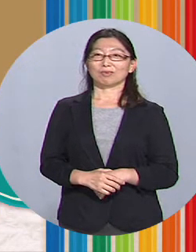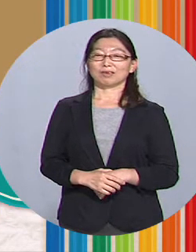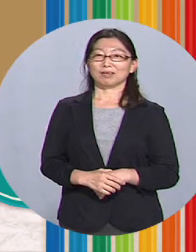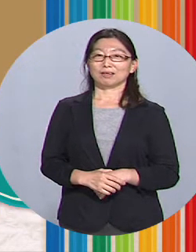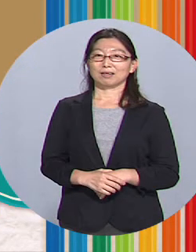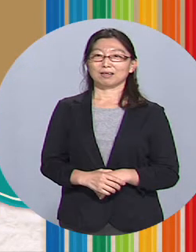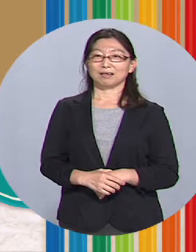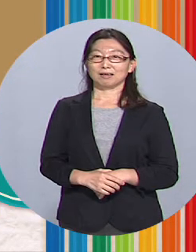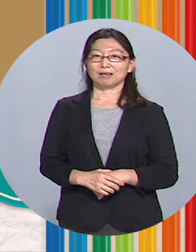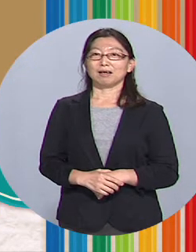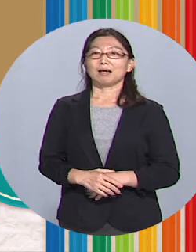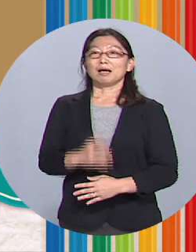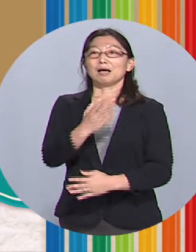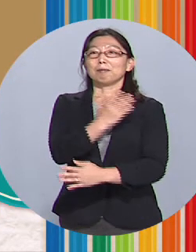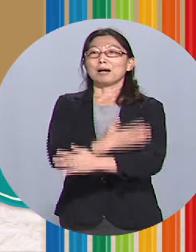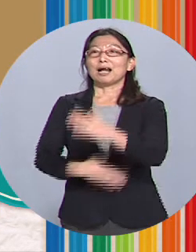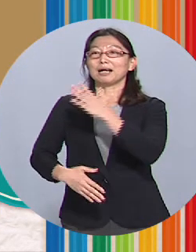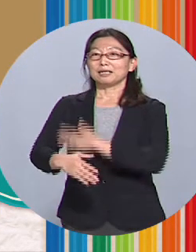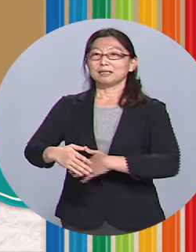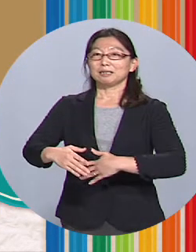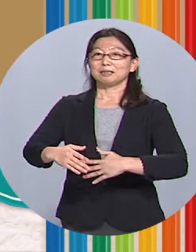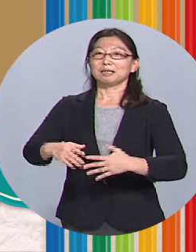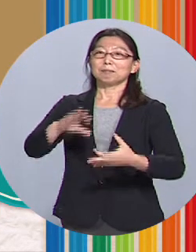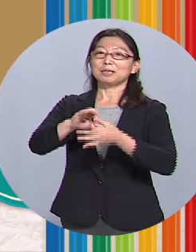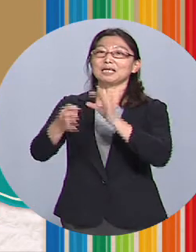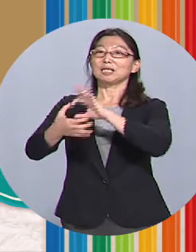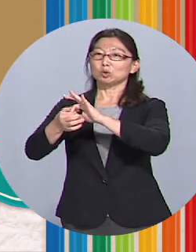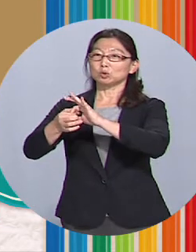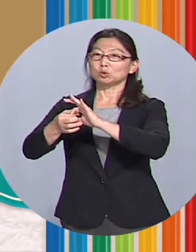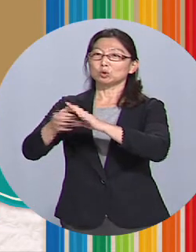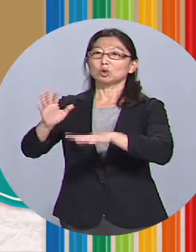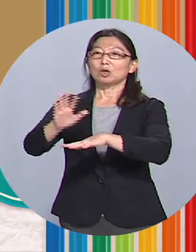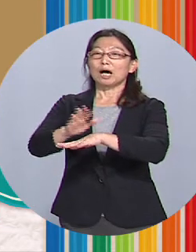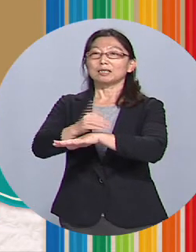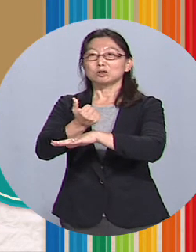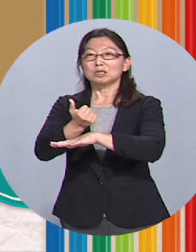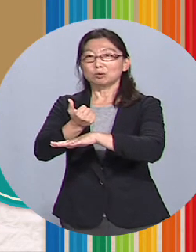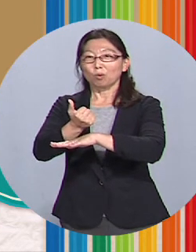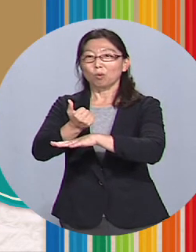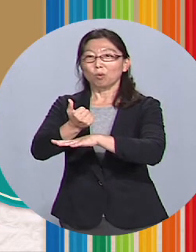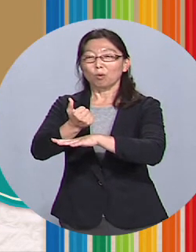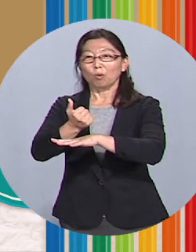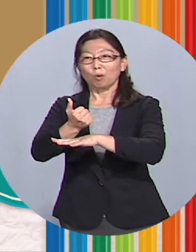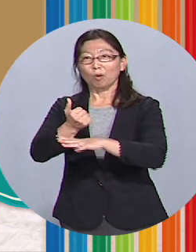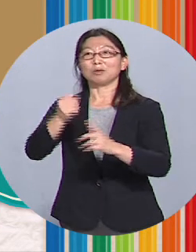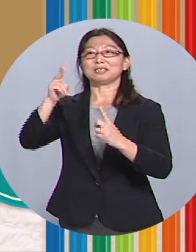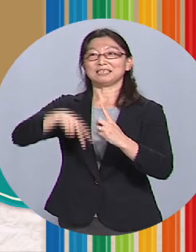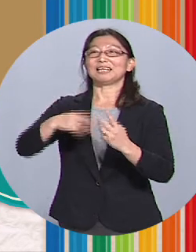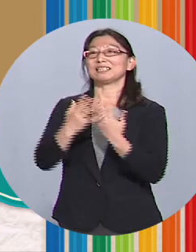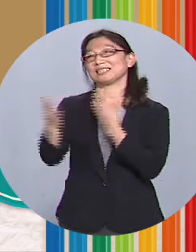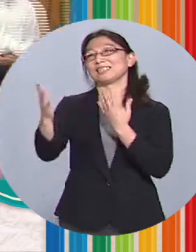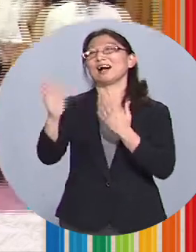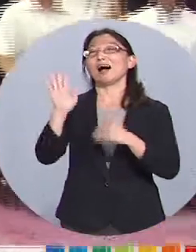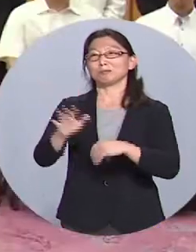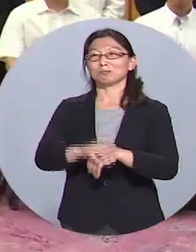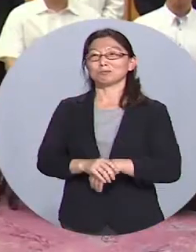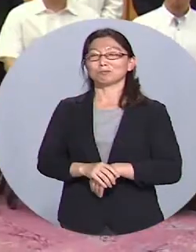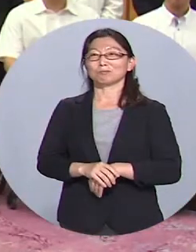未来のパラリンピアン、埼玉パラドリームアスリートの認定式が16日に行われました。